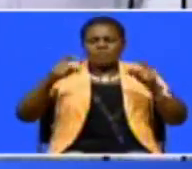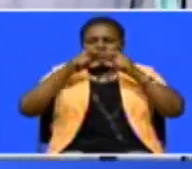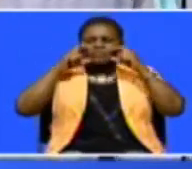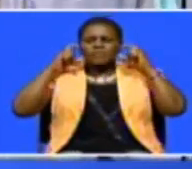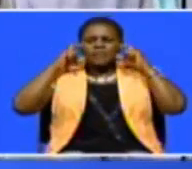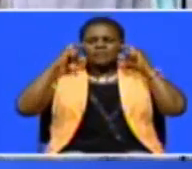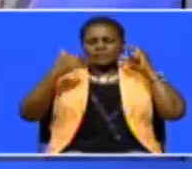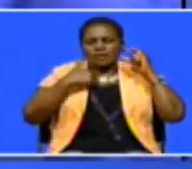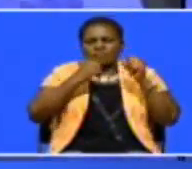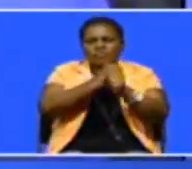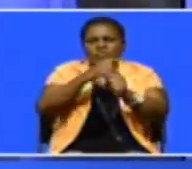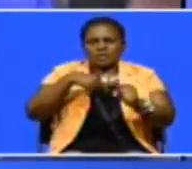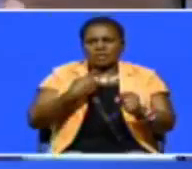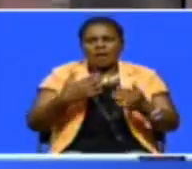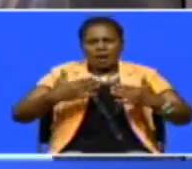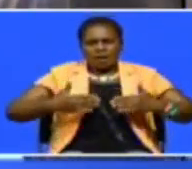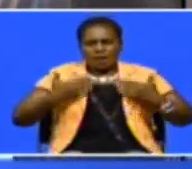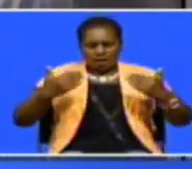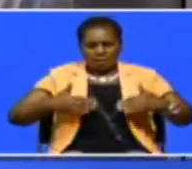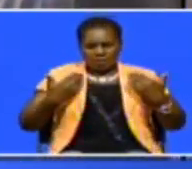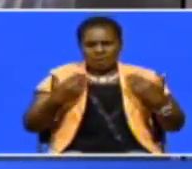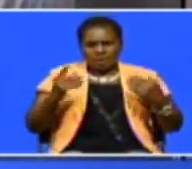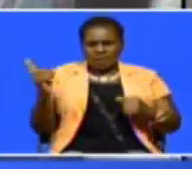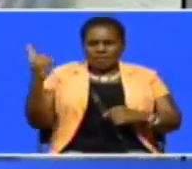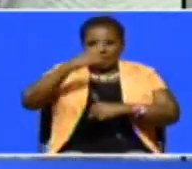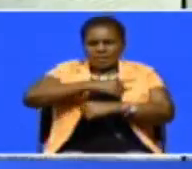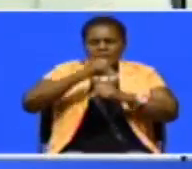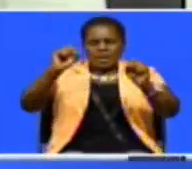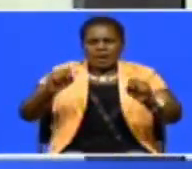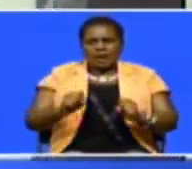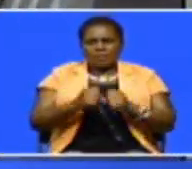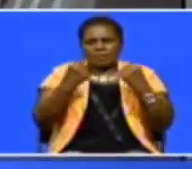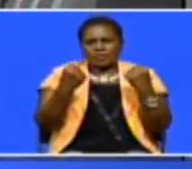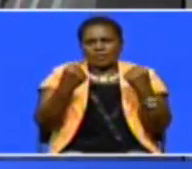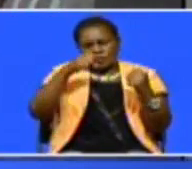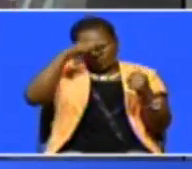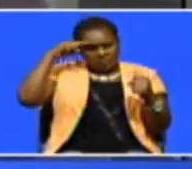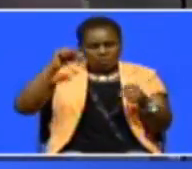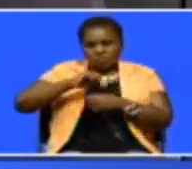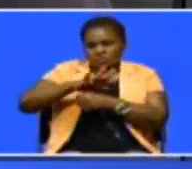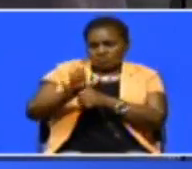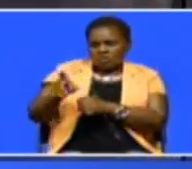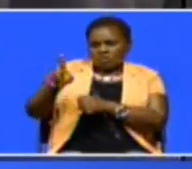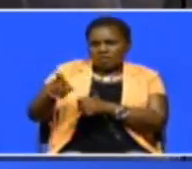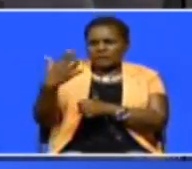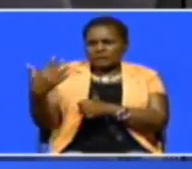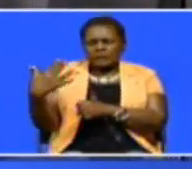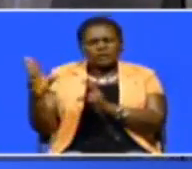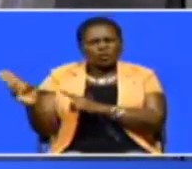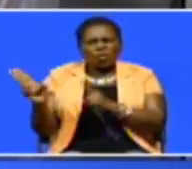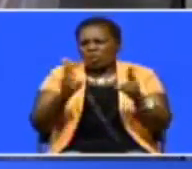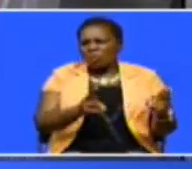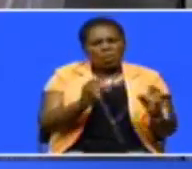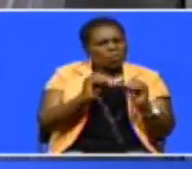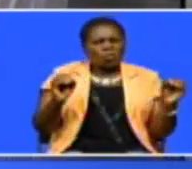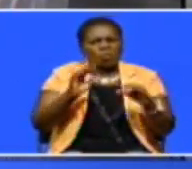mask, tumejichunga. I'm happy that this day had come, and because of this COVID things are not that